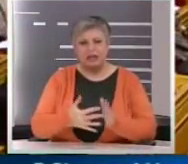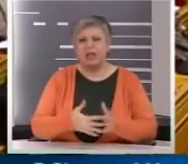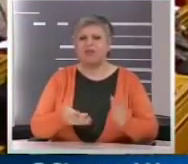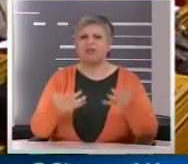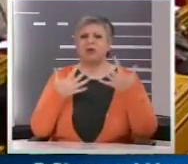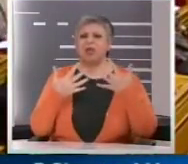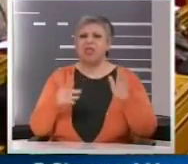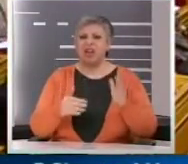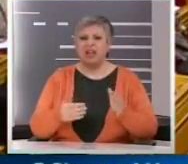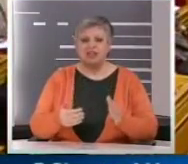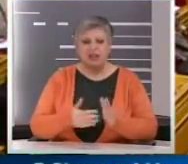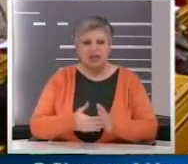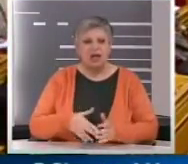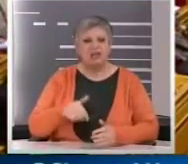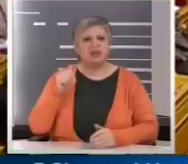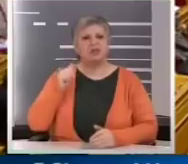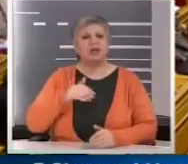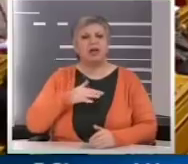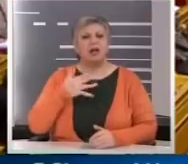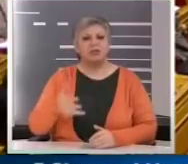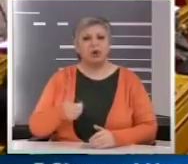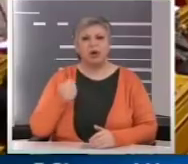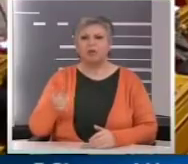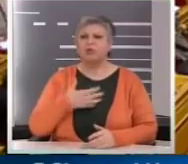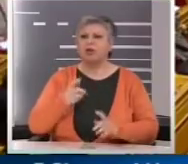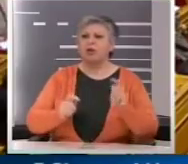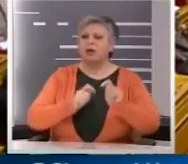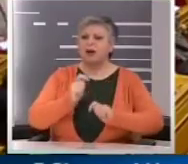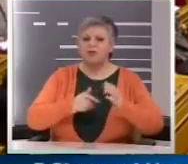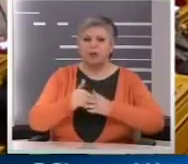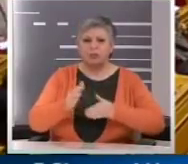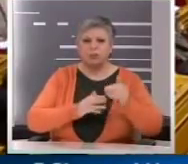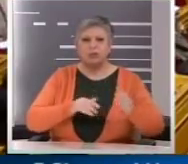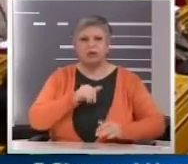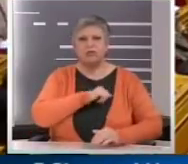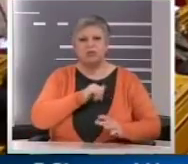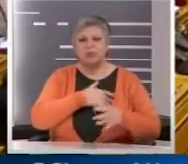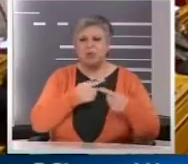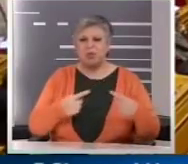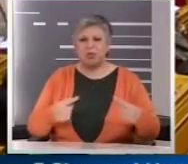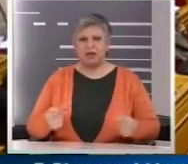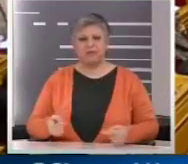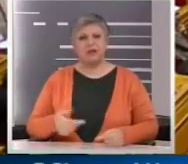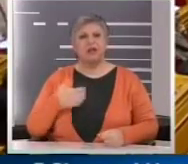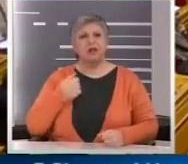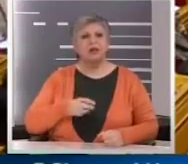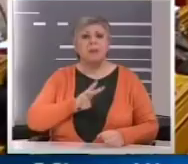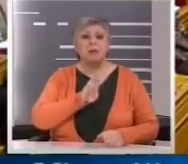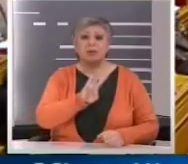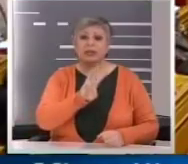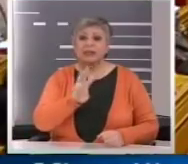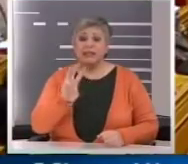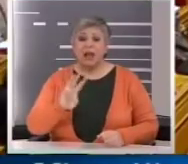που τα πιο μεγάλα τους και έχουν και μαύρο πολιτικό χρήμα. Αποκαλύψαμε ότι υπάρχουν μια σειρά από site, ειδικά από το